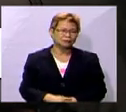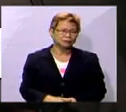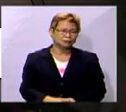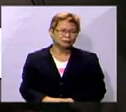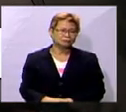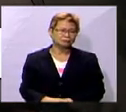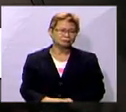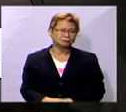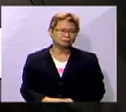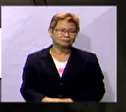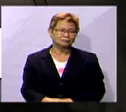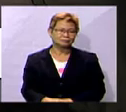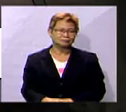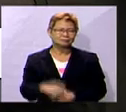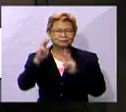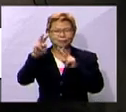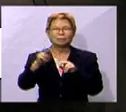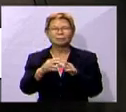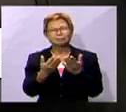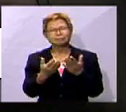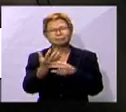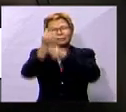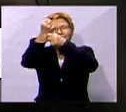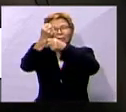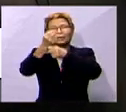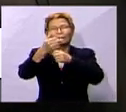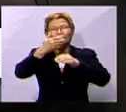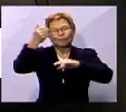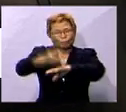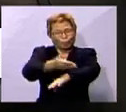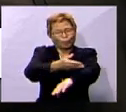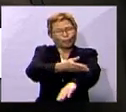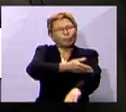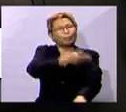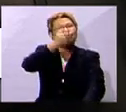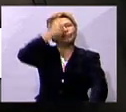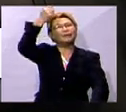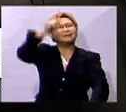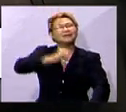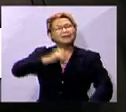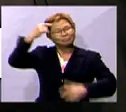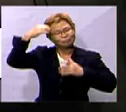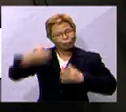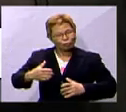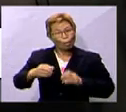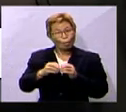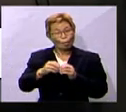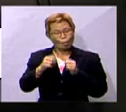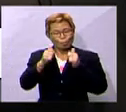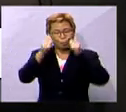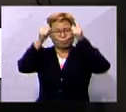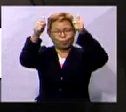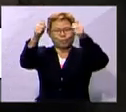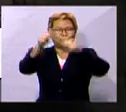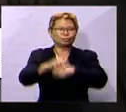single? Nampak dia punya rhythm tu semakin lama makin baik. Saya punya confident pun semakin